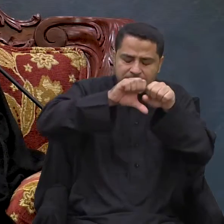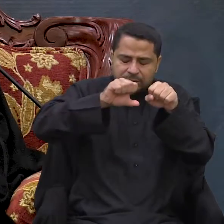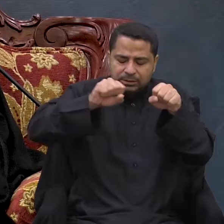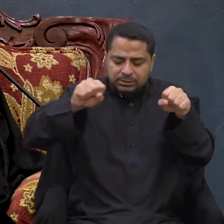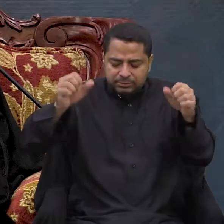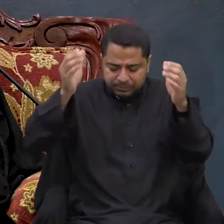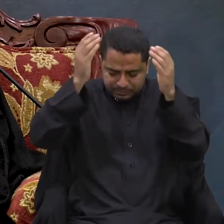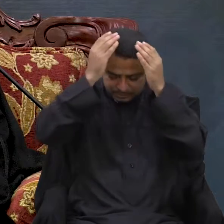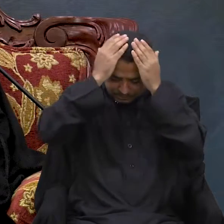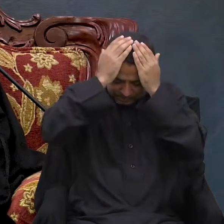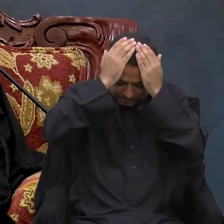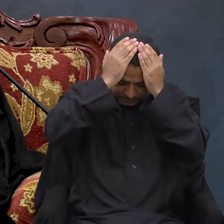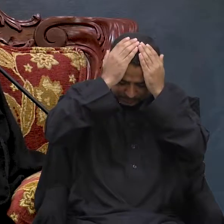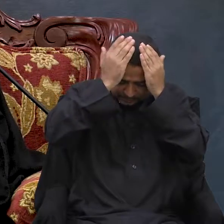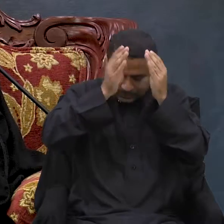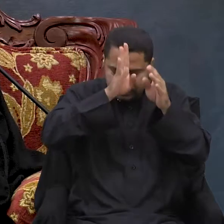وحسينان